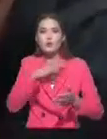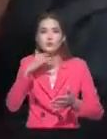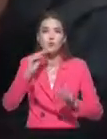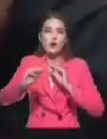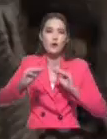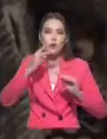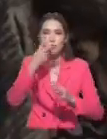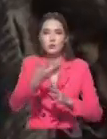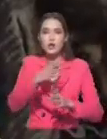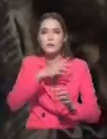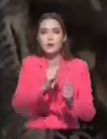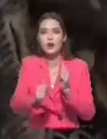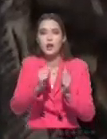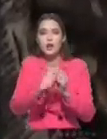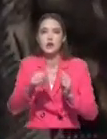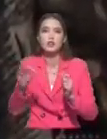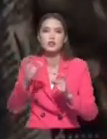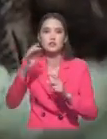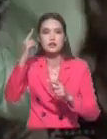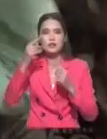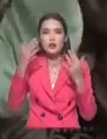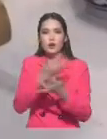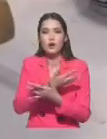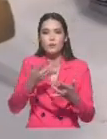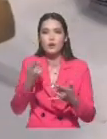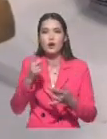тұрады. Әр кезеңнің өз ерекшелігі бар. Барлығы да бір атаның